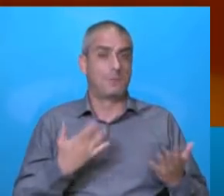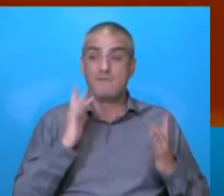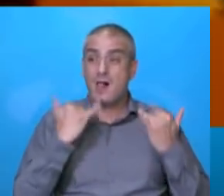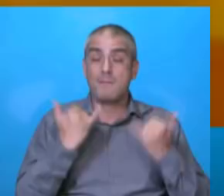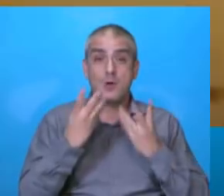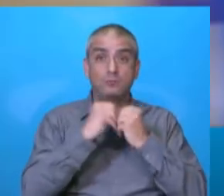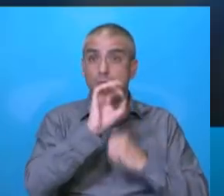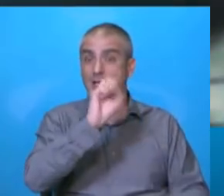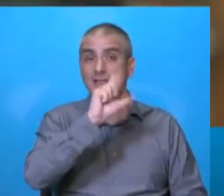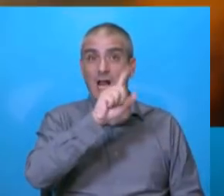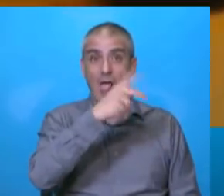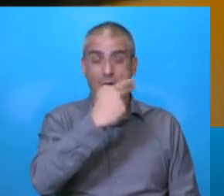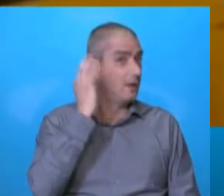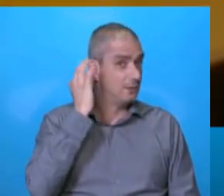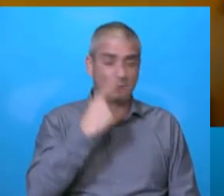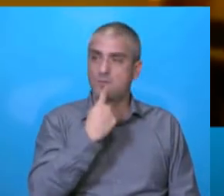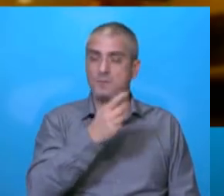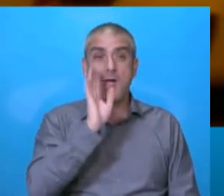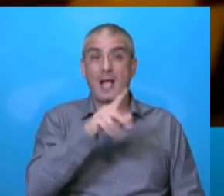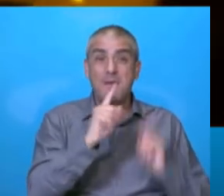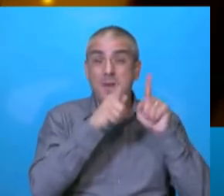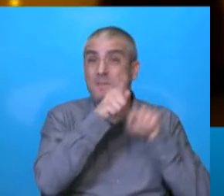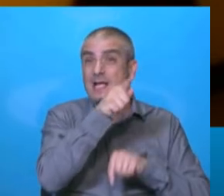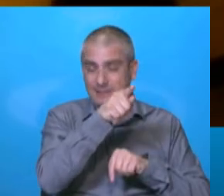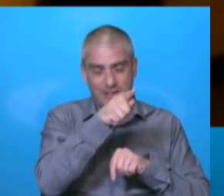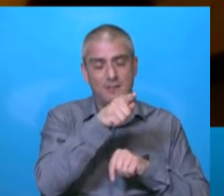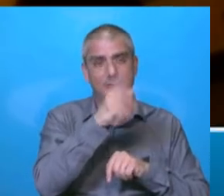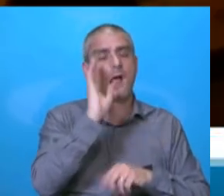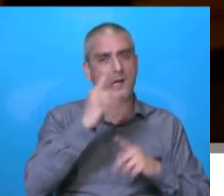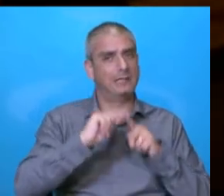של סלע אומרים שגם במקרה הזה היו סימנים מקדימים.